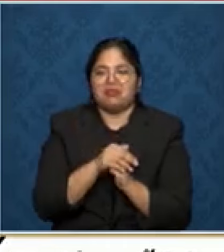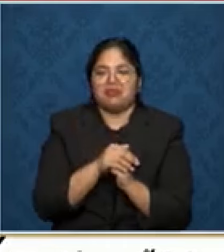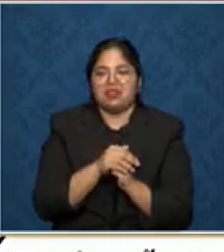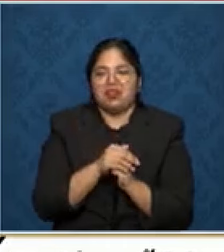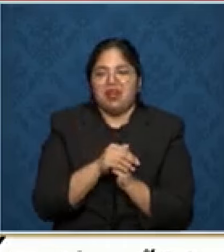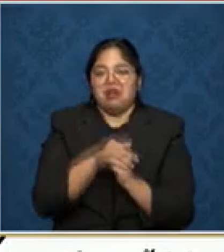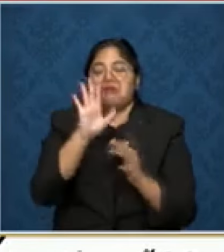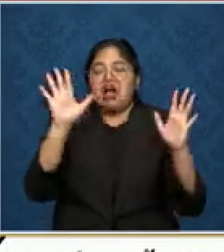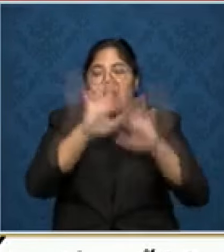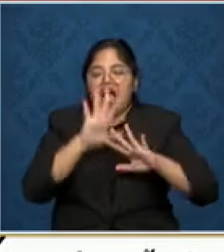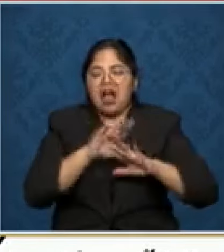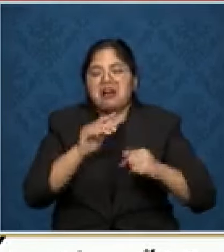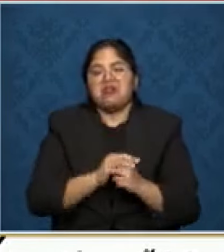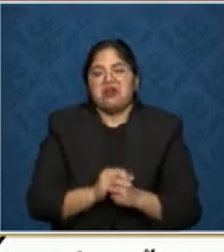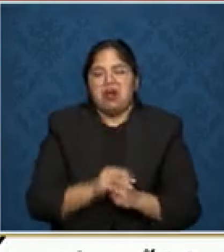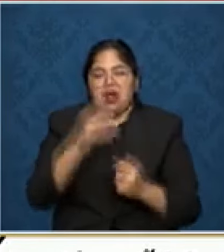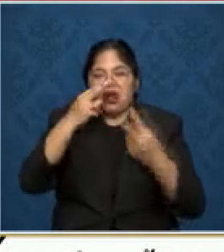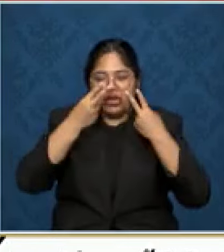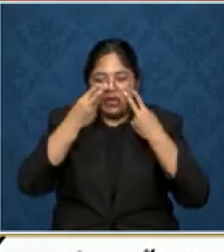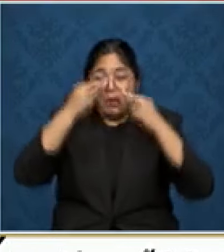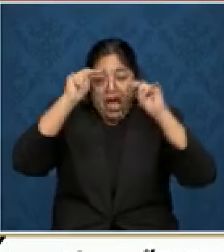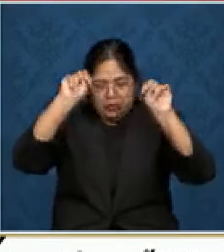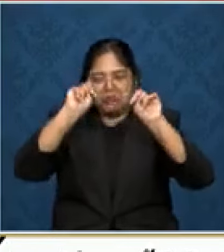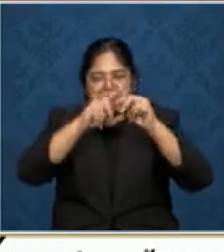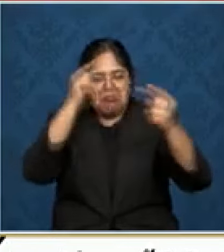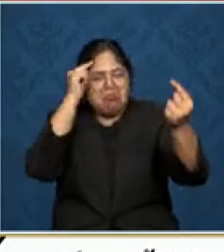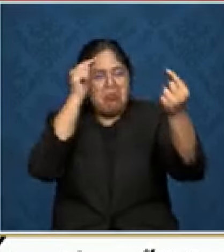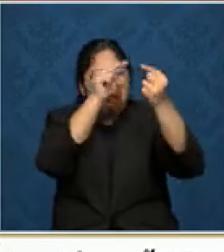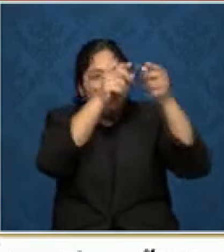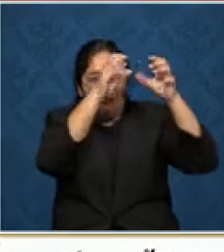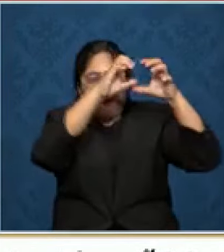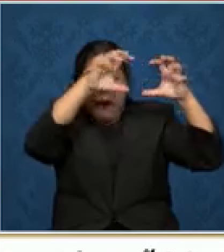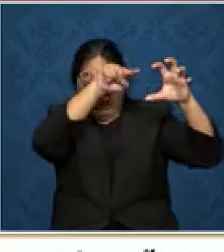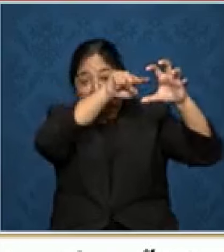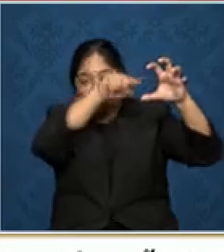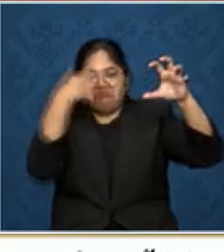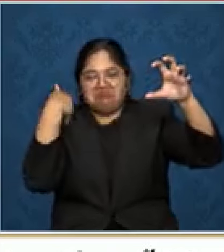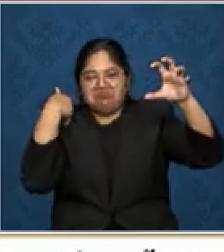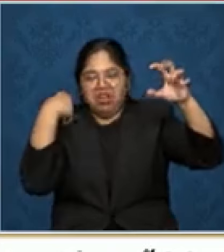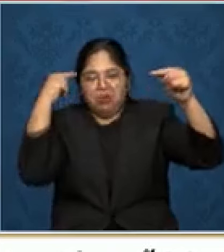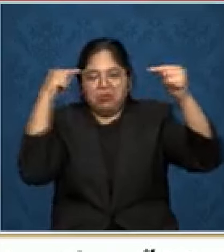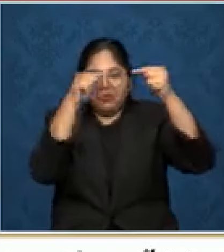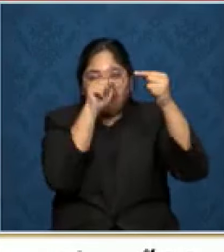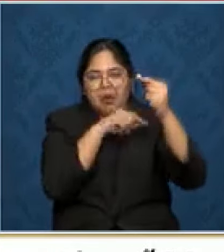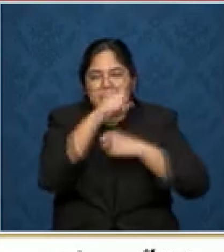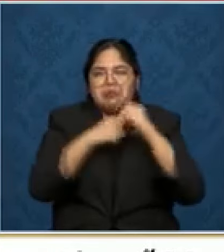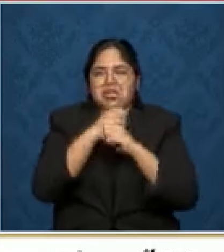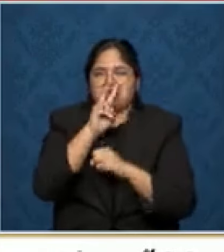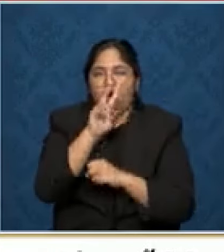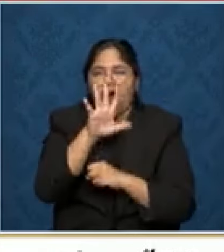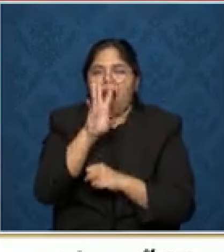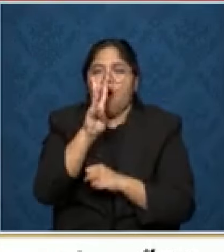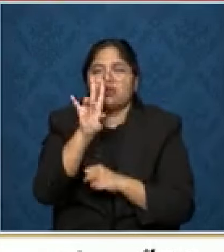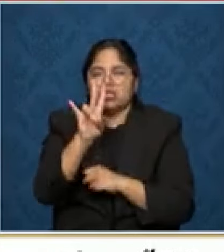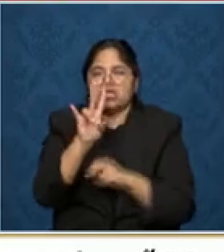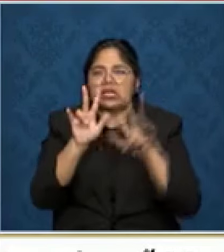รัฐบาลเองโดยสภาพัฒยังประเมินว่าเดิมคาดว่าเศรษฐกิจ 67จะโต2จุด